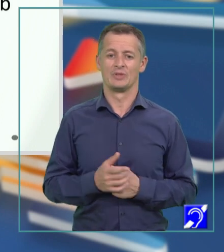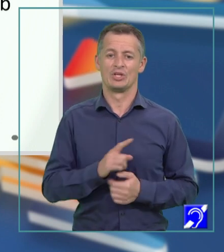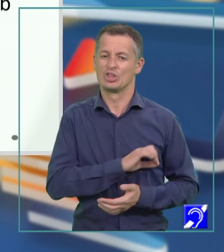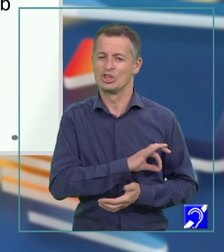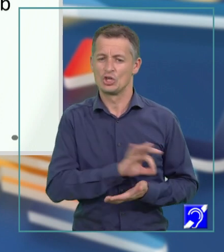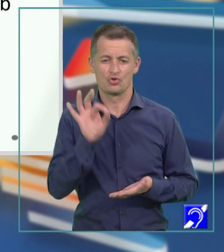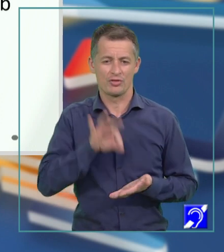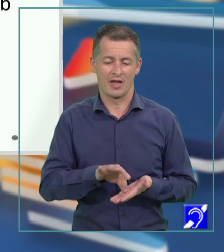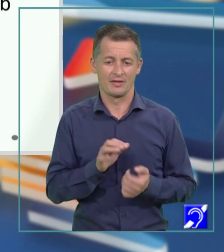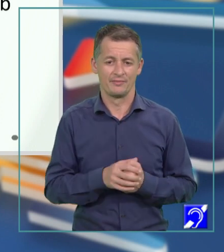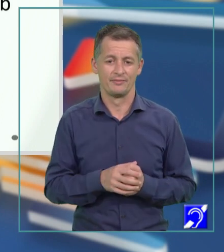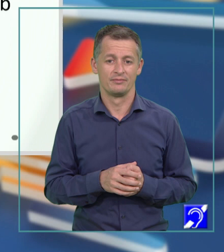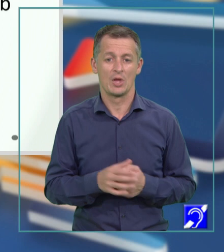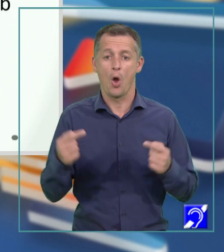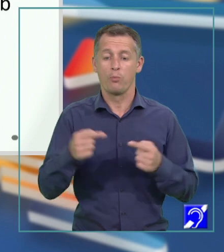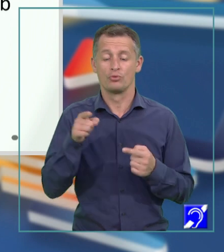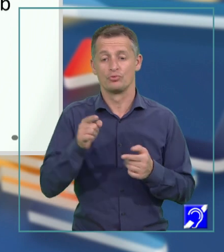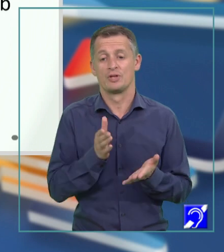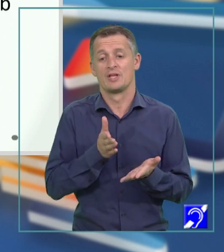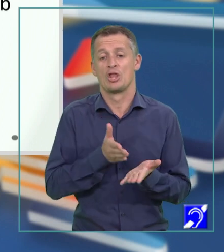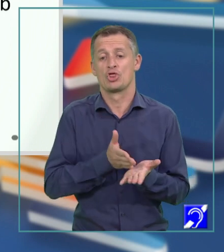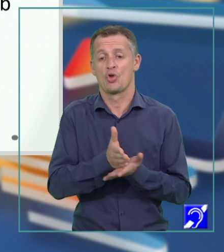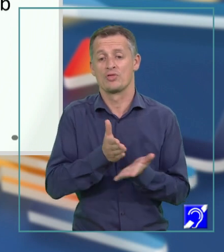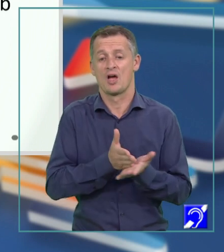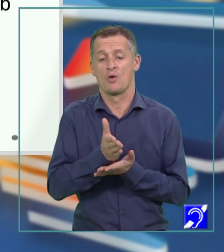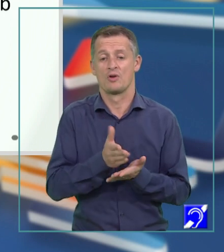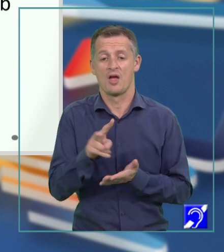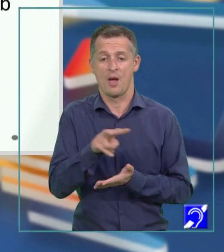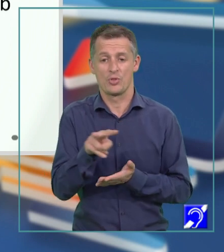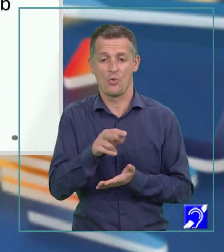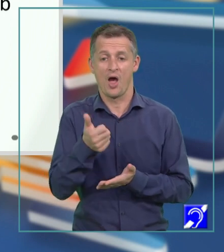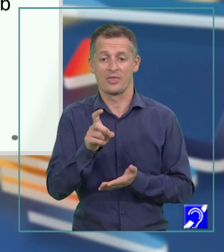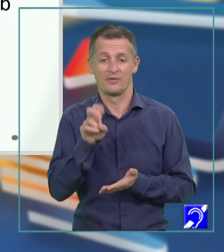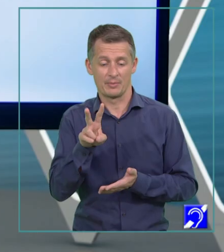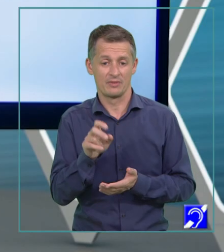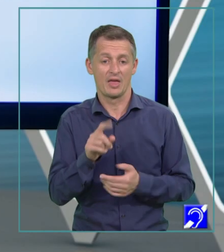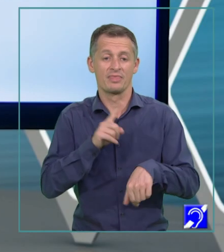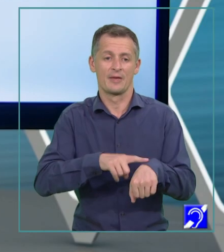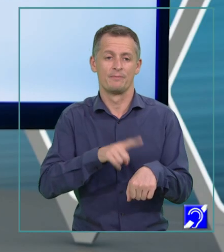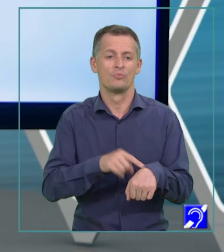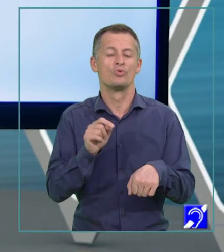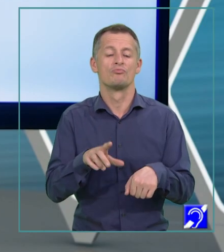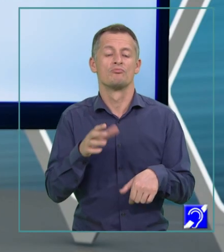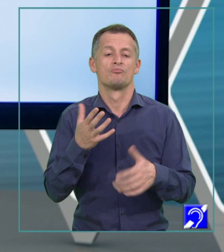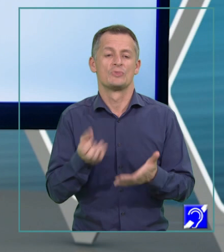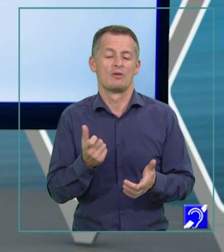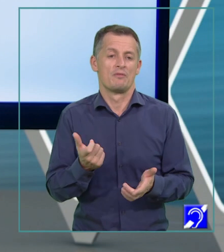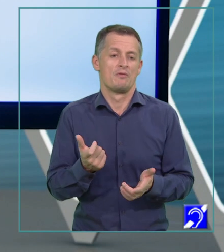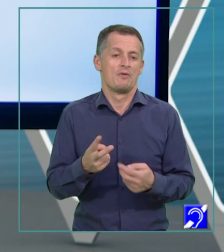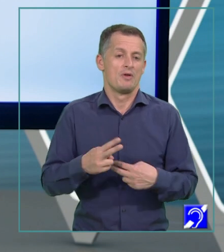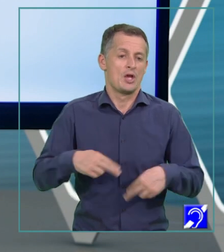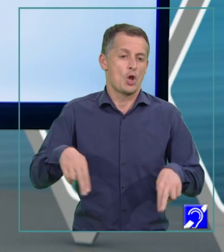niciodată. Opusul său este întotdeauna. Ambele sunt adverbe de timp. Ce concluzie putem să tragem?